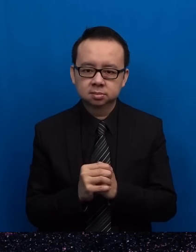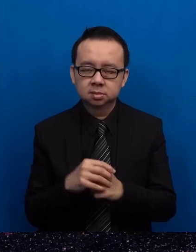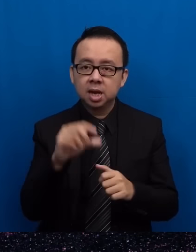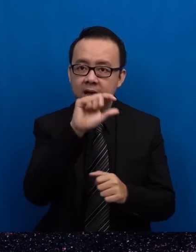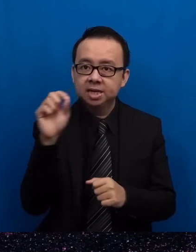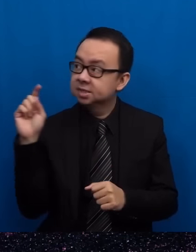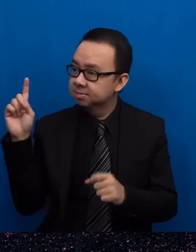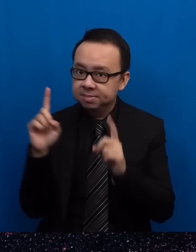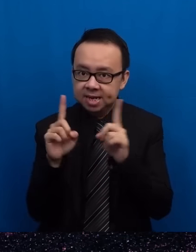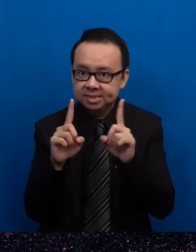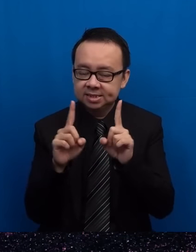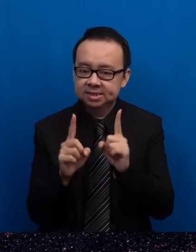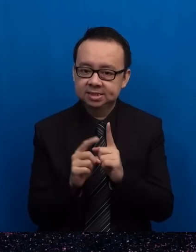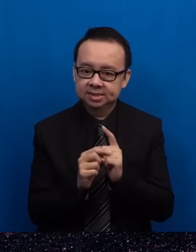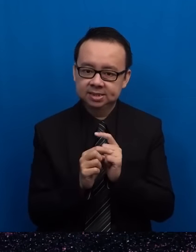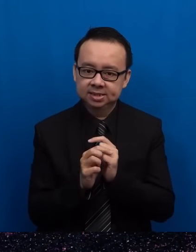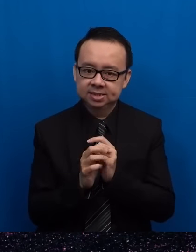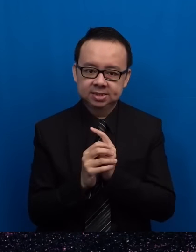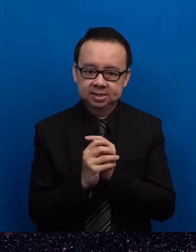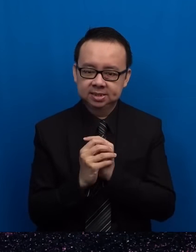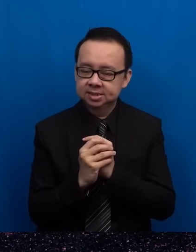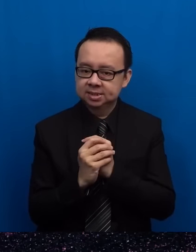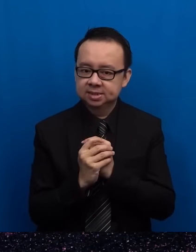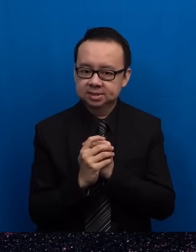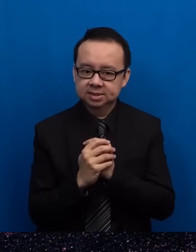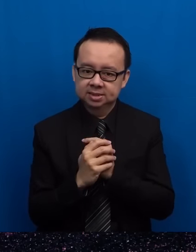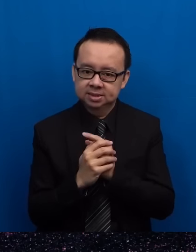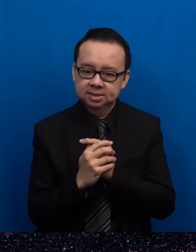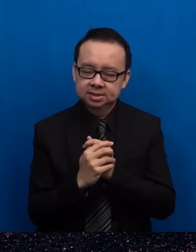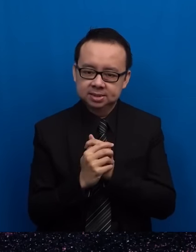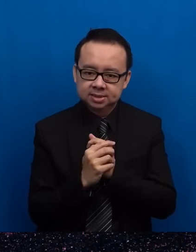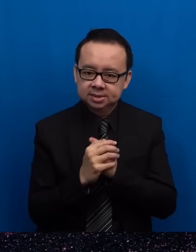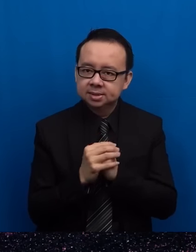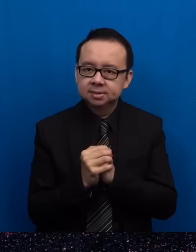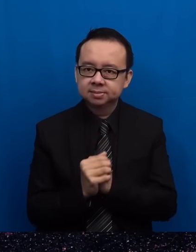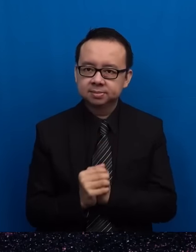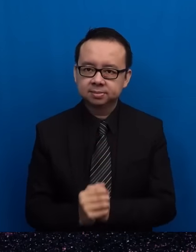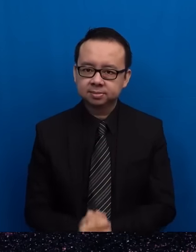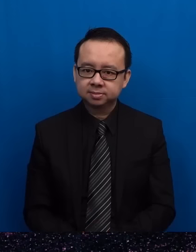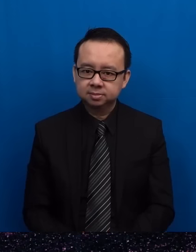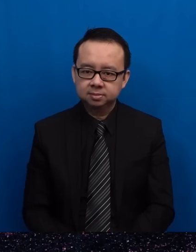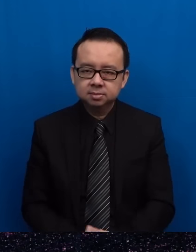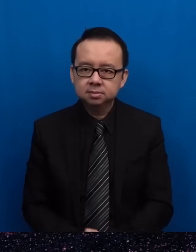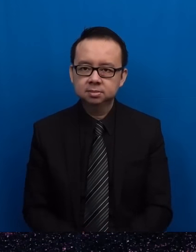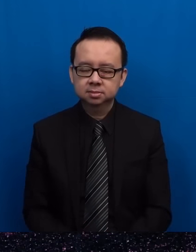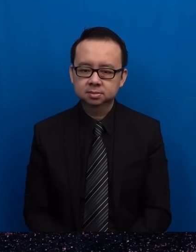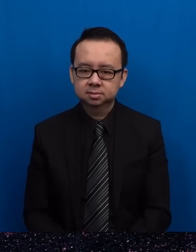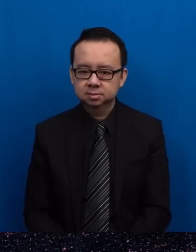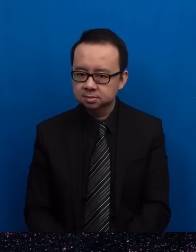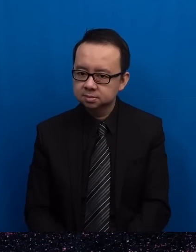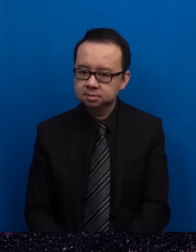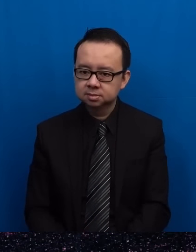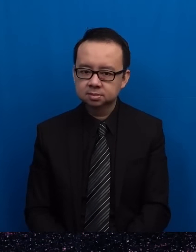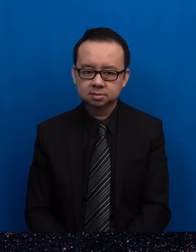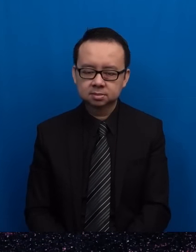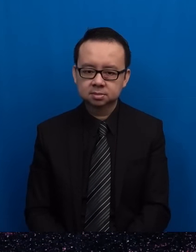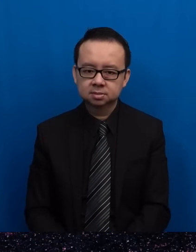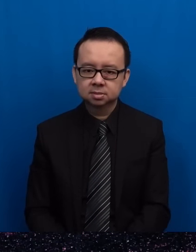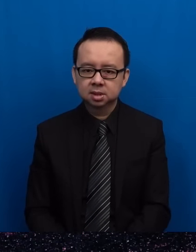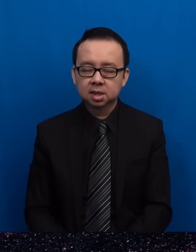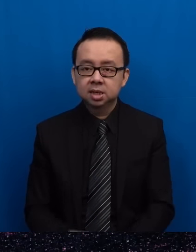kepadanya. Ada 3 lakon di ayat yang ke-9. Ada batu, roti, dan ular. Ini kayak orang